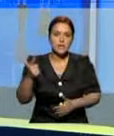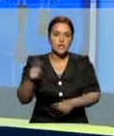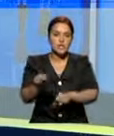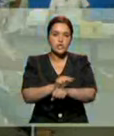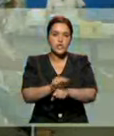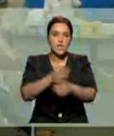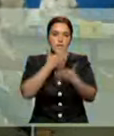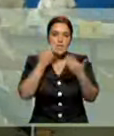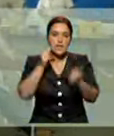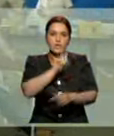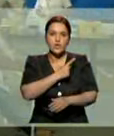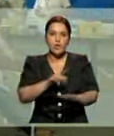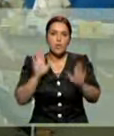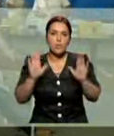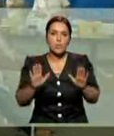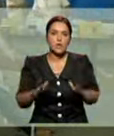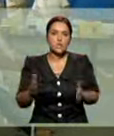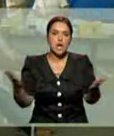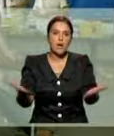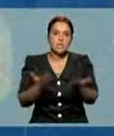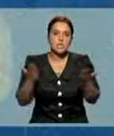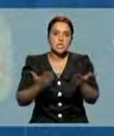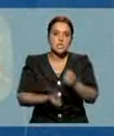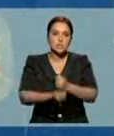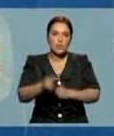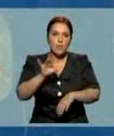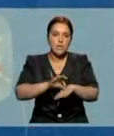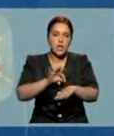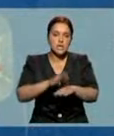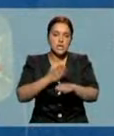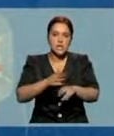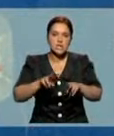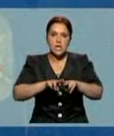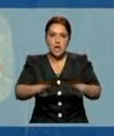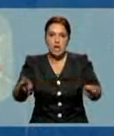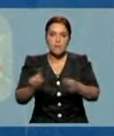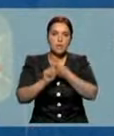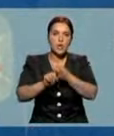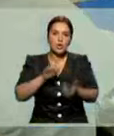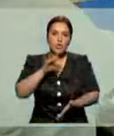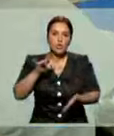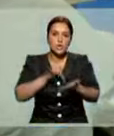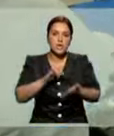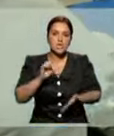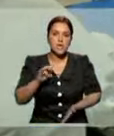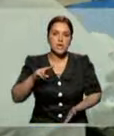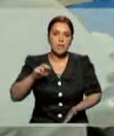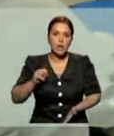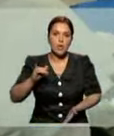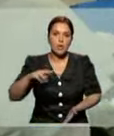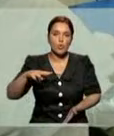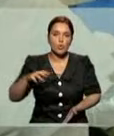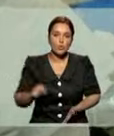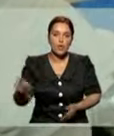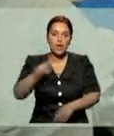не существует. Врачи могут лишь облегчить симптомы болезни. Наибольшее распространение лихорадка получила в штате Сан-Паулу. Там медики